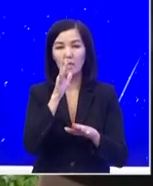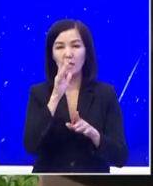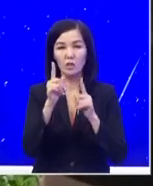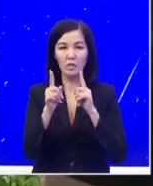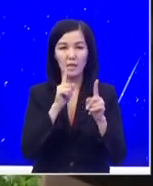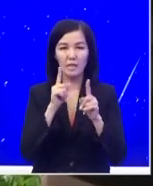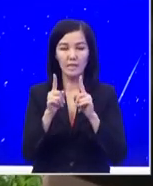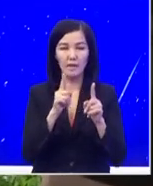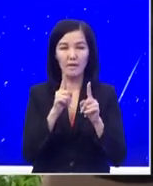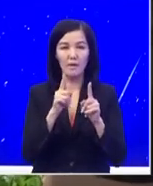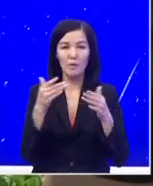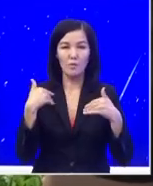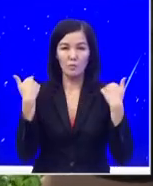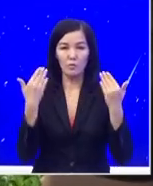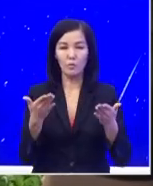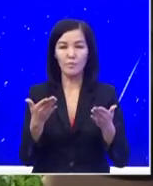осы